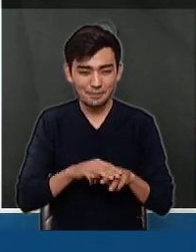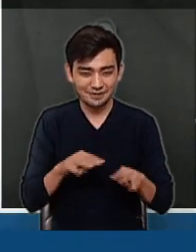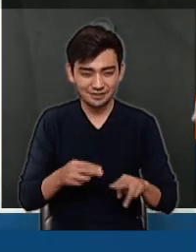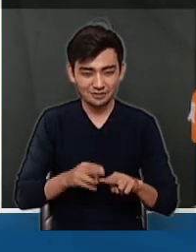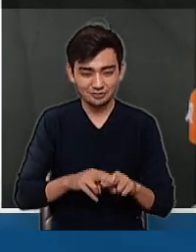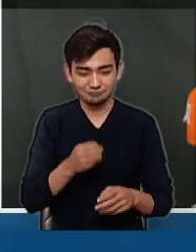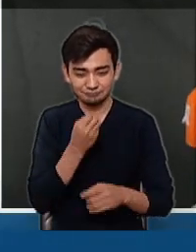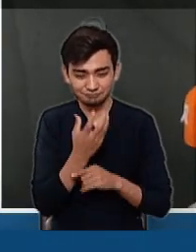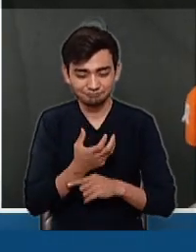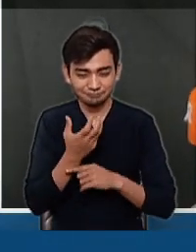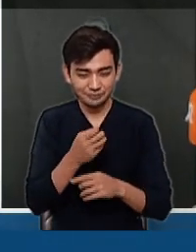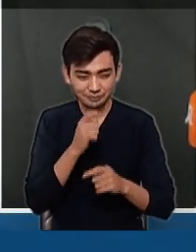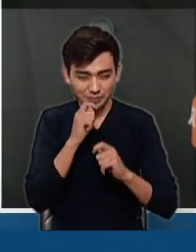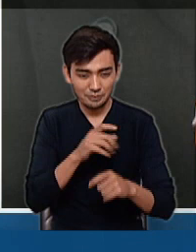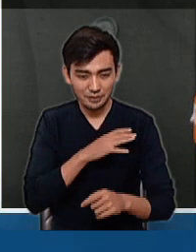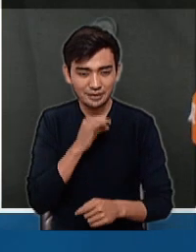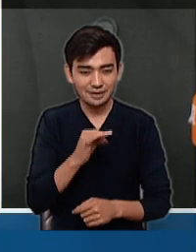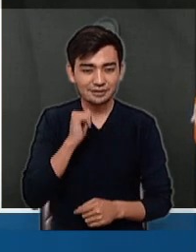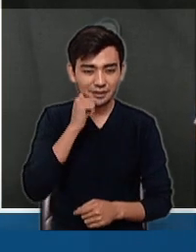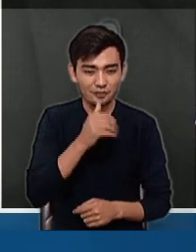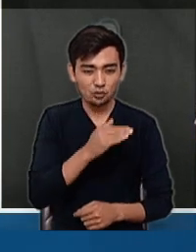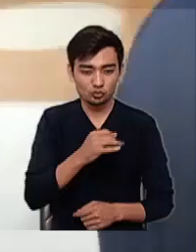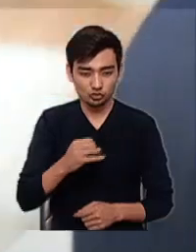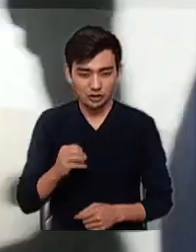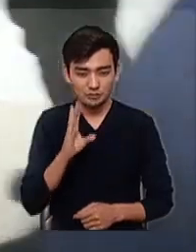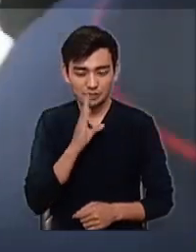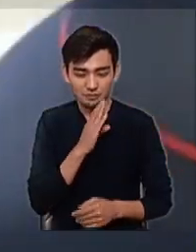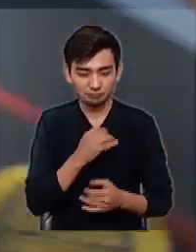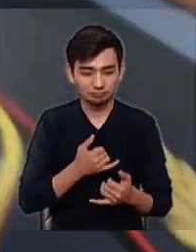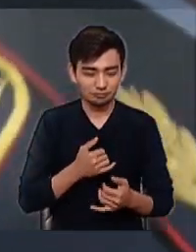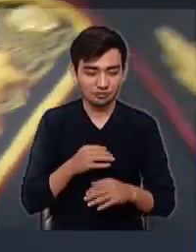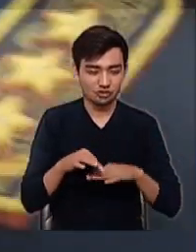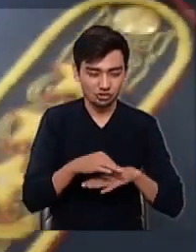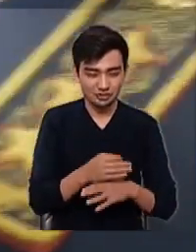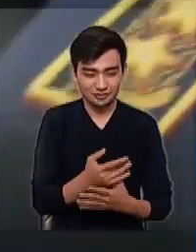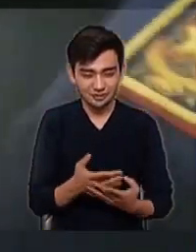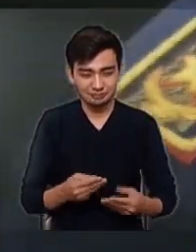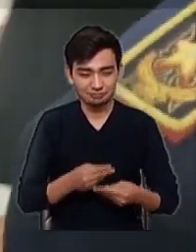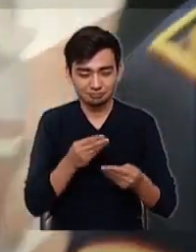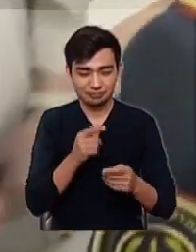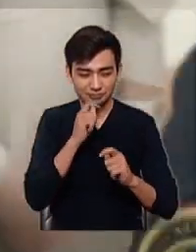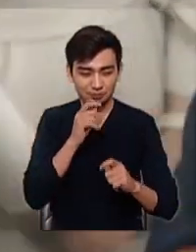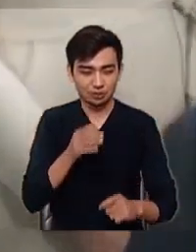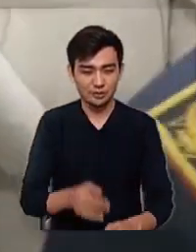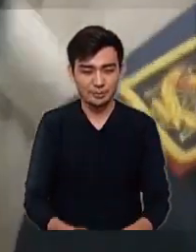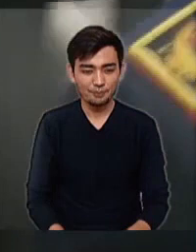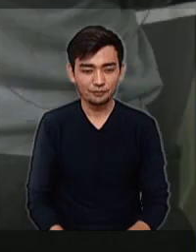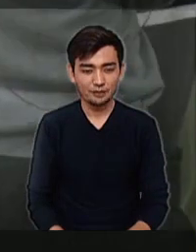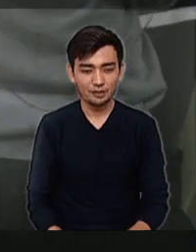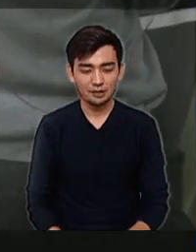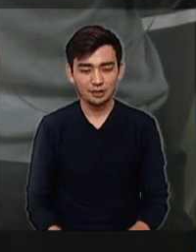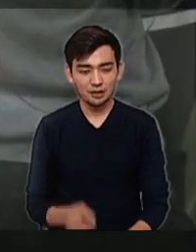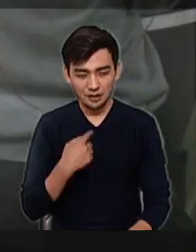кабмина поздравляет коллектив но уже завтра жён И матерей как будете дарить в этом году я цветы дарю и свою любовь дарю